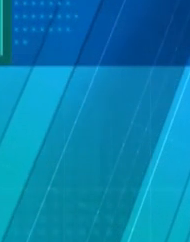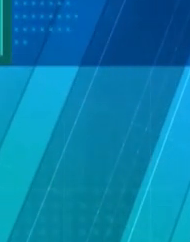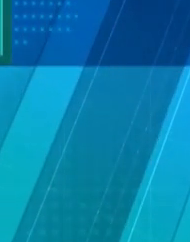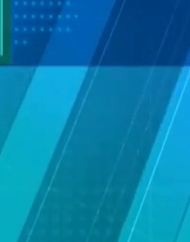Не забувайте і про сюжети в соціальних мережах і на нашому YouTube-каналі. Залишайтесь відкритим і не перемикайте.